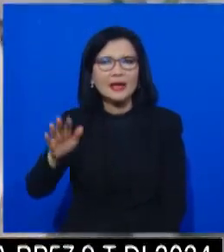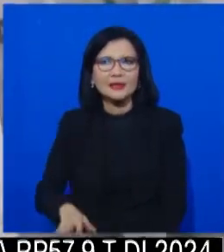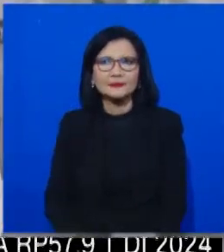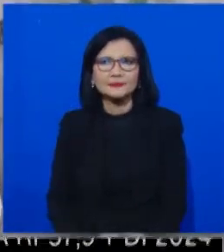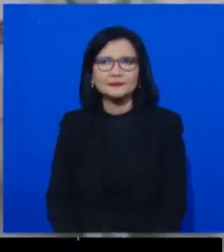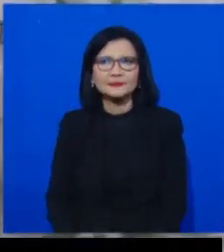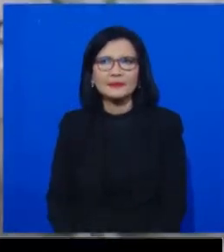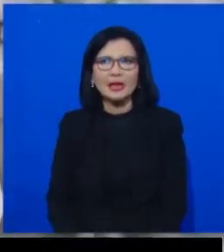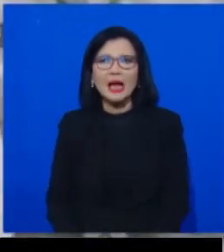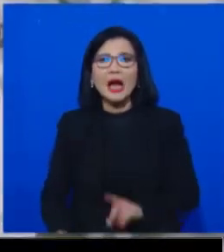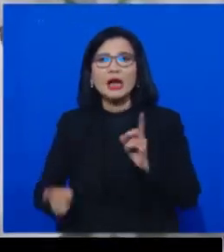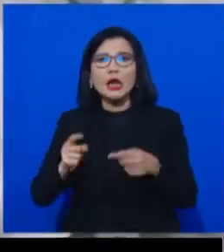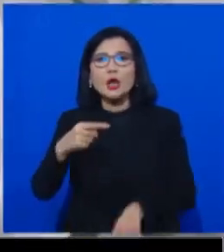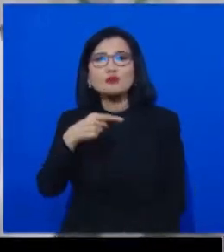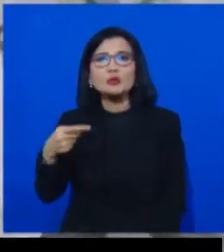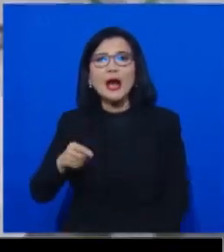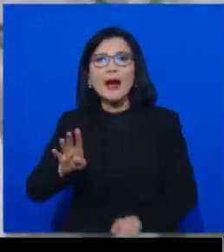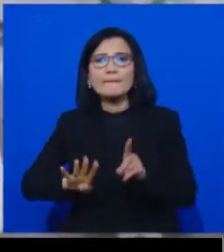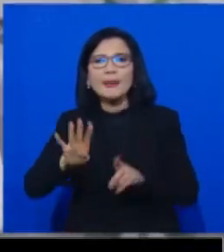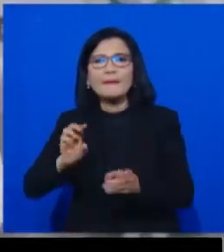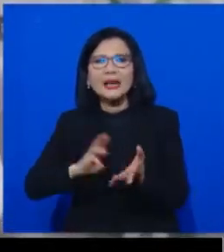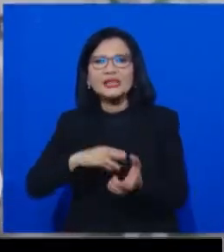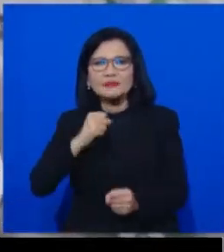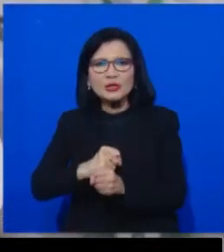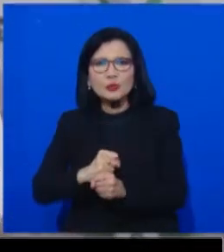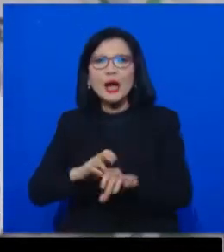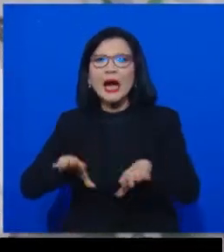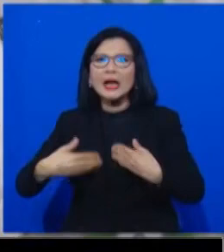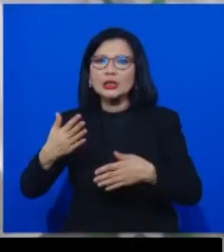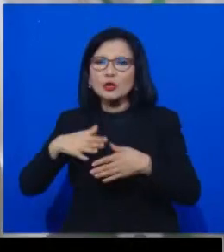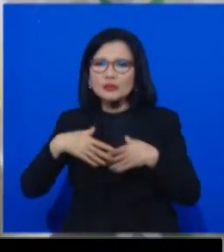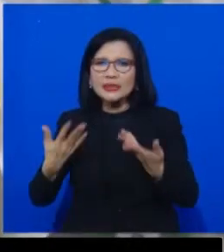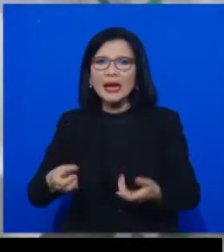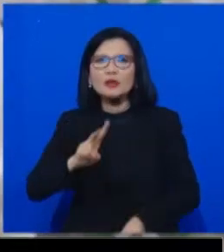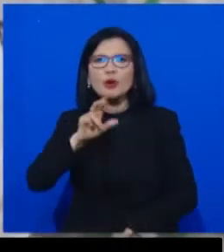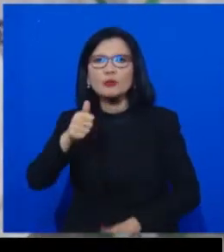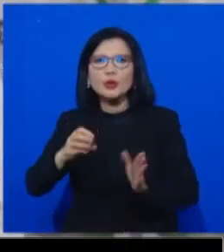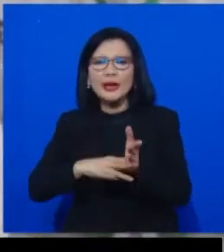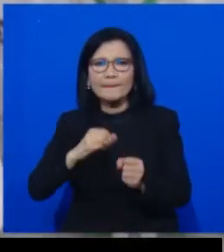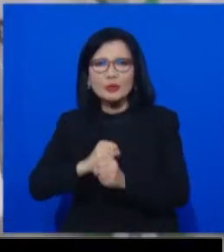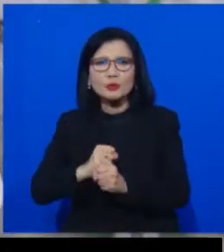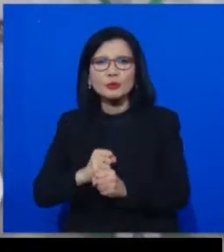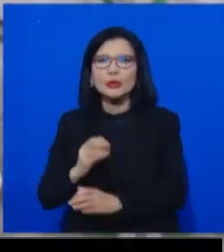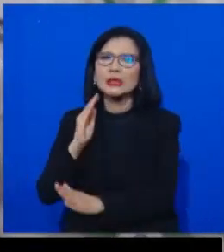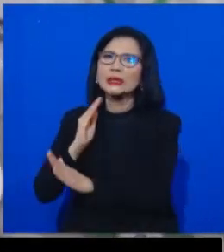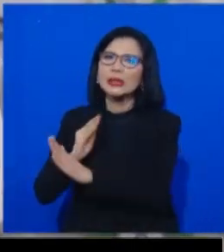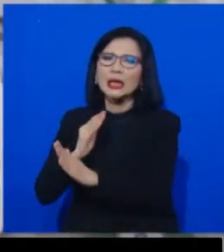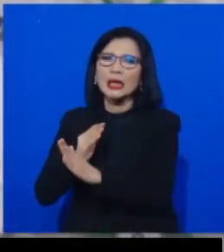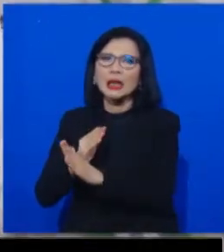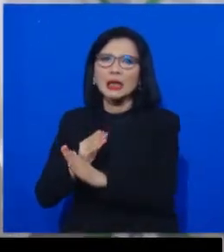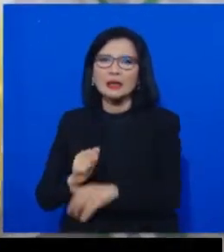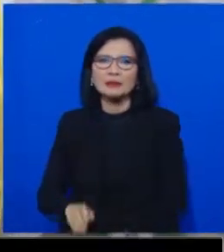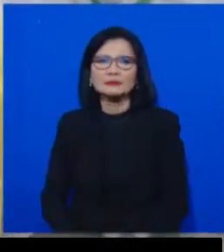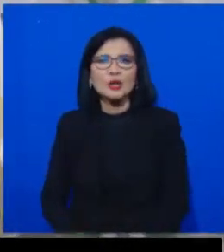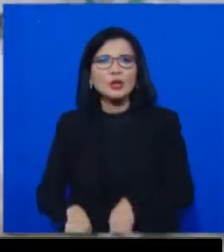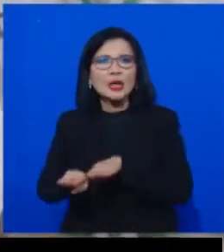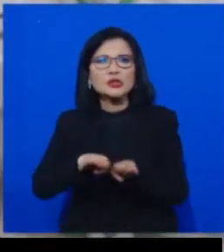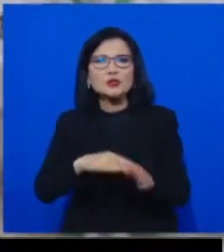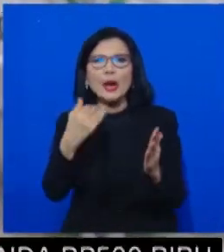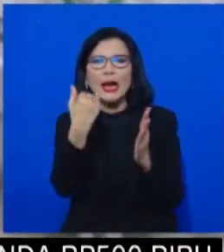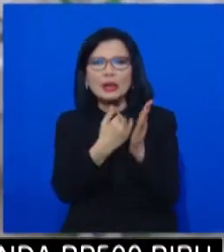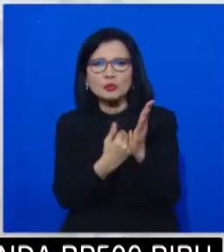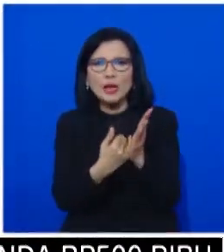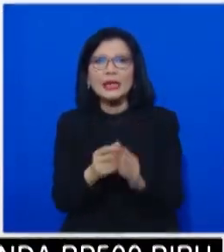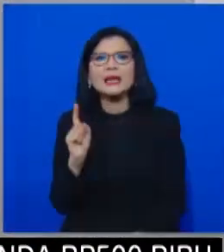kurang dari 14 itu, lewat dari 26 itu nggak bisa berangkat. Itu dari sesuai dengan ini. Berapa orang, Pak? Ada